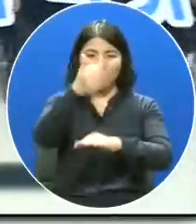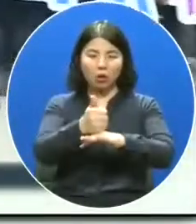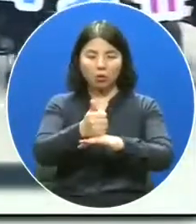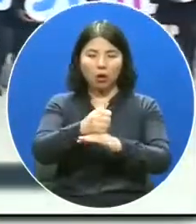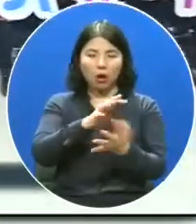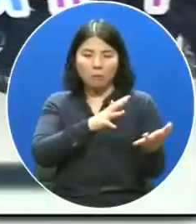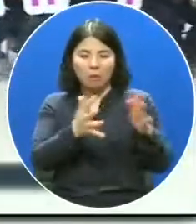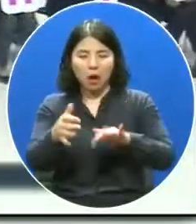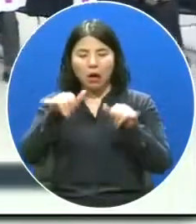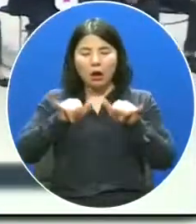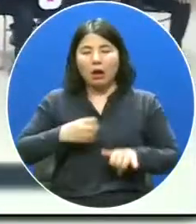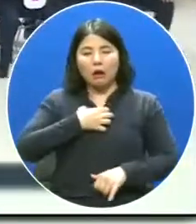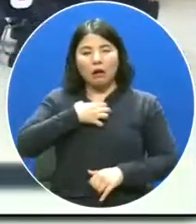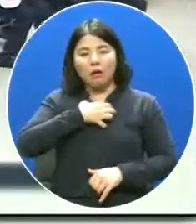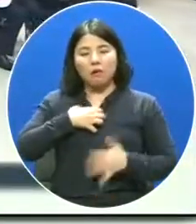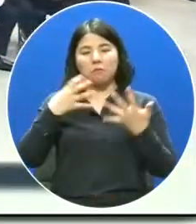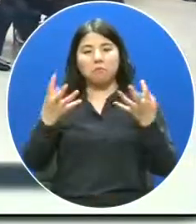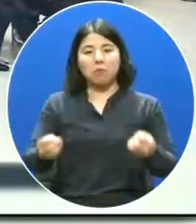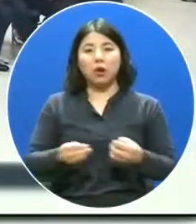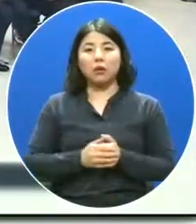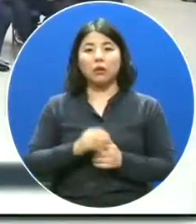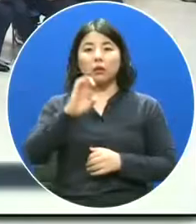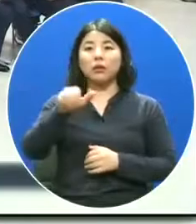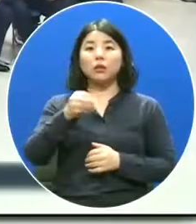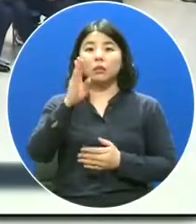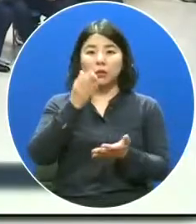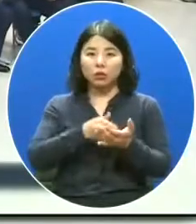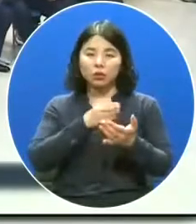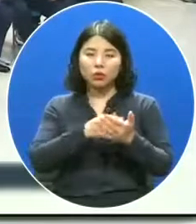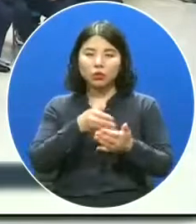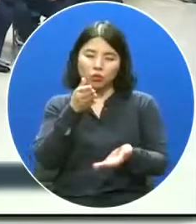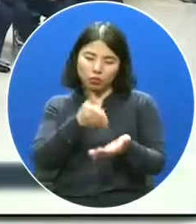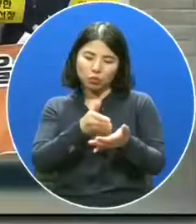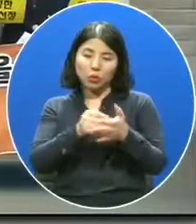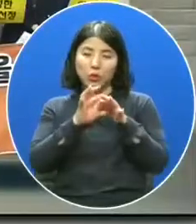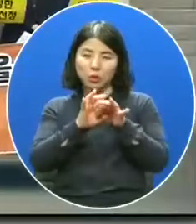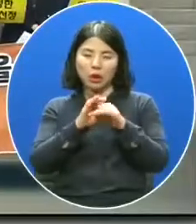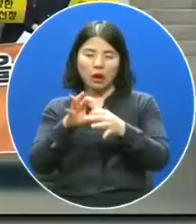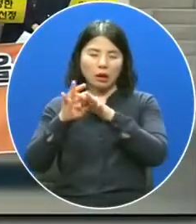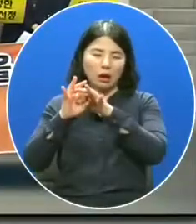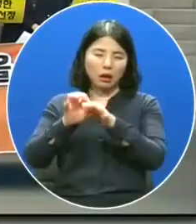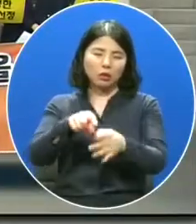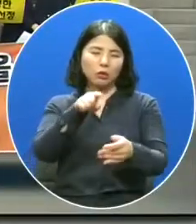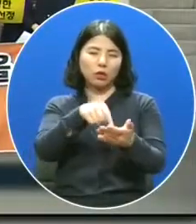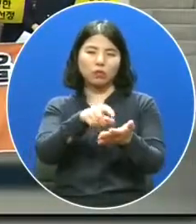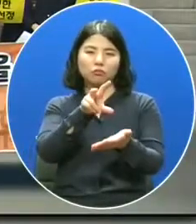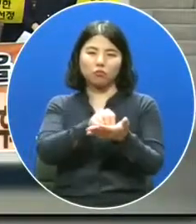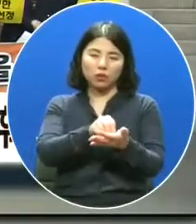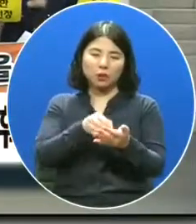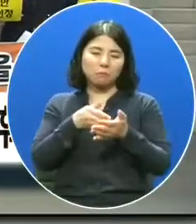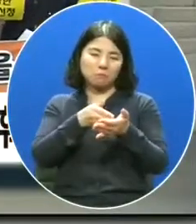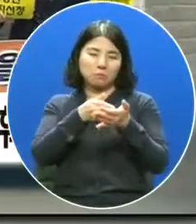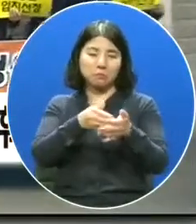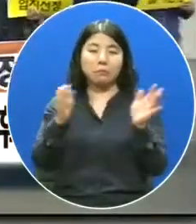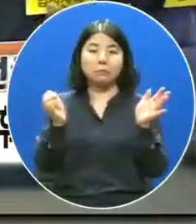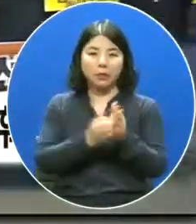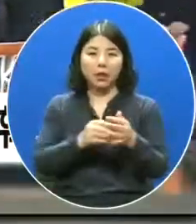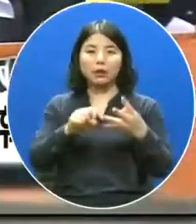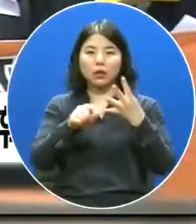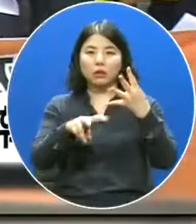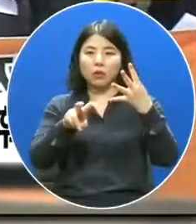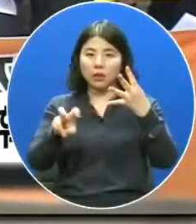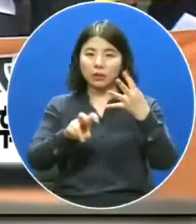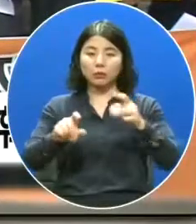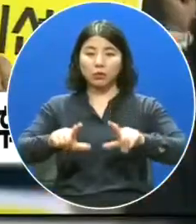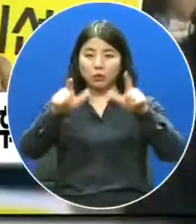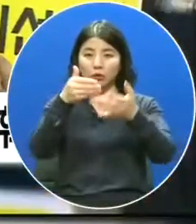수 있다는 우려가 많았습니다. CJB도 뉴스 보도를 통해 계속 이 문제를 지적했습니다. 4월